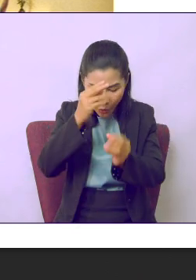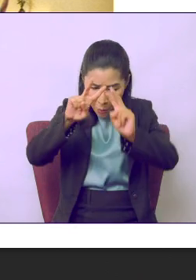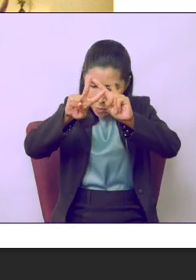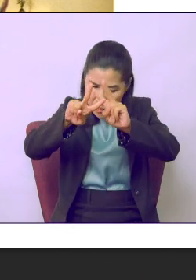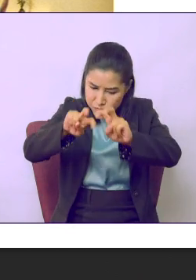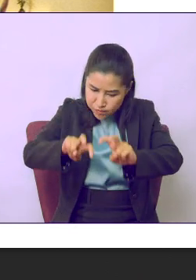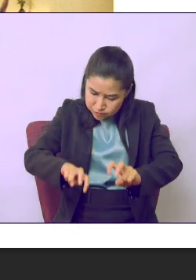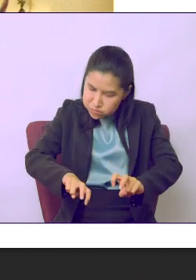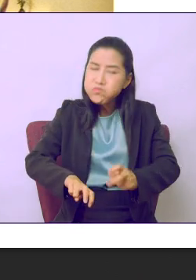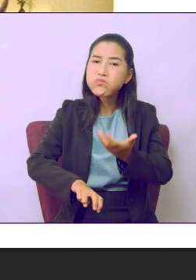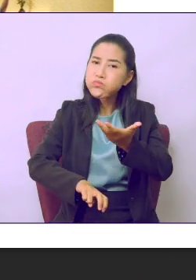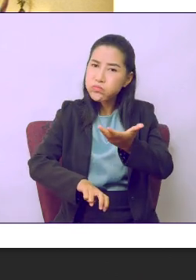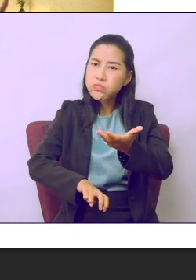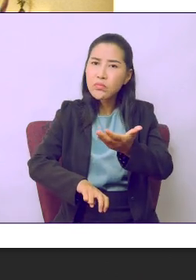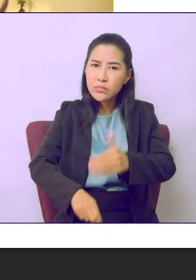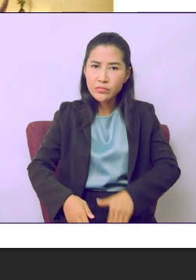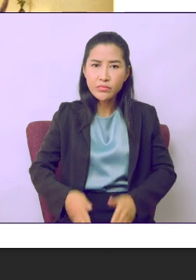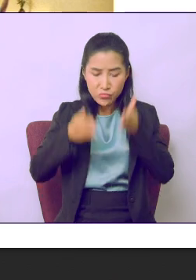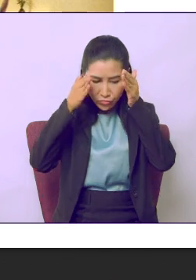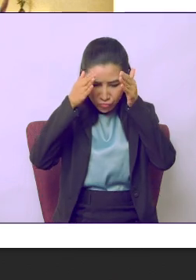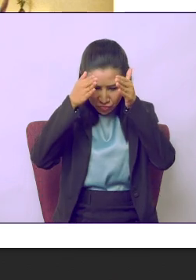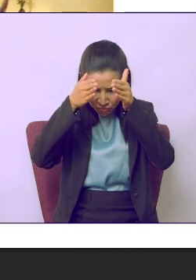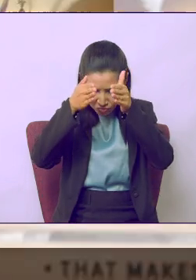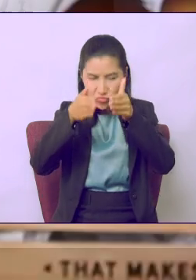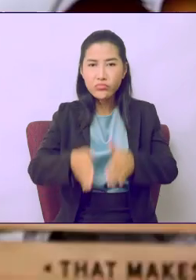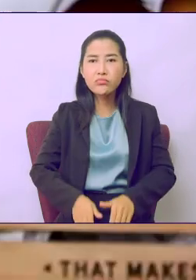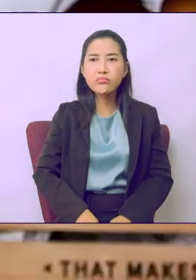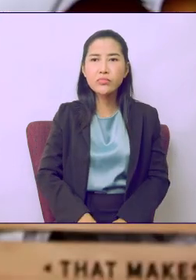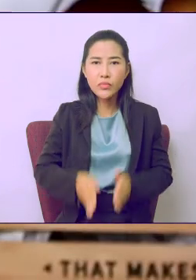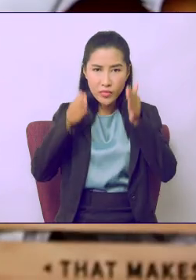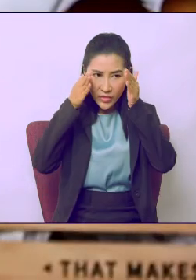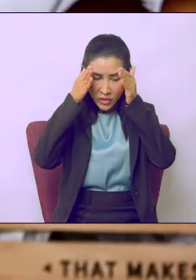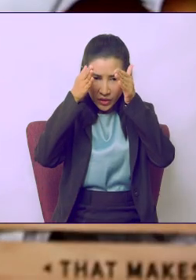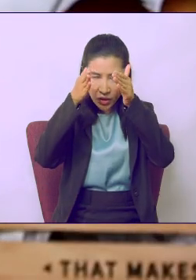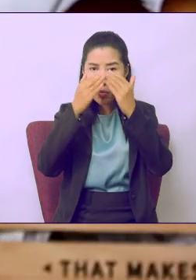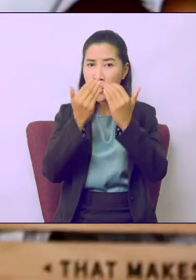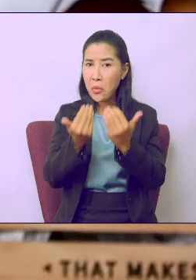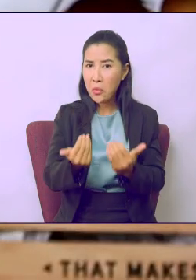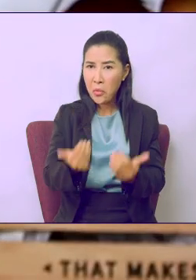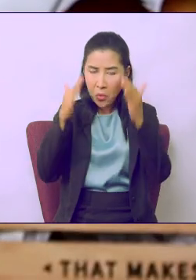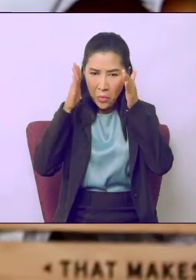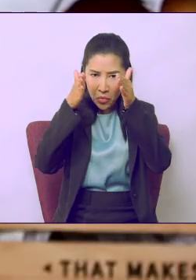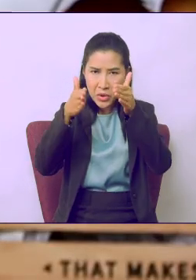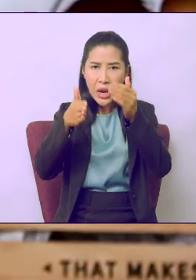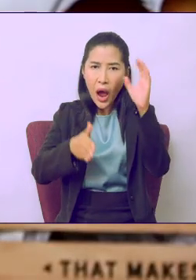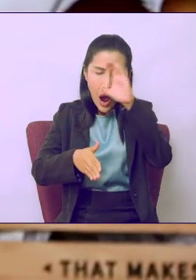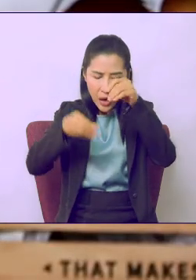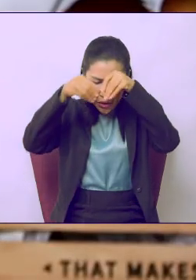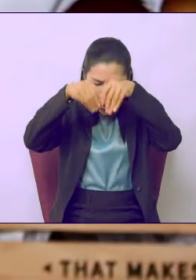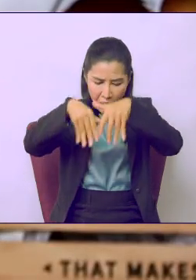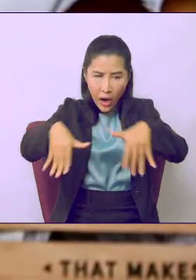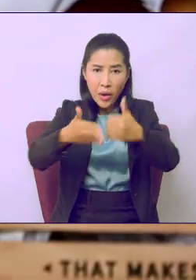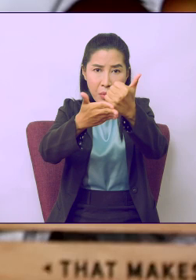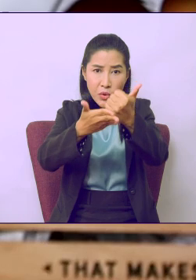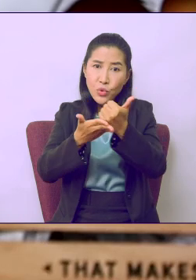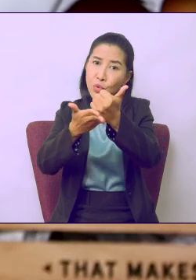รีเสิร์ชออกมาเยอะมากเลยแล้วก็คือตั้งใจเลยอ่ะครับว่าว่าอ่าหลังจากเนี้ยนะครับว่าจะต้องหาเครือข่ายเนาะ